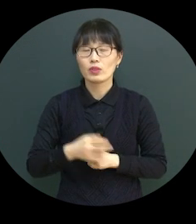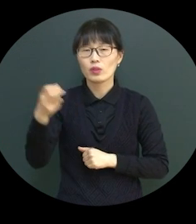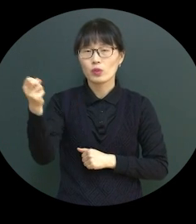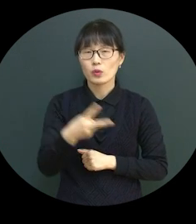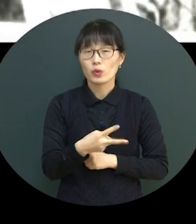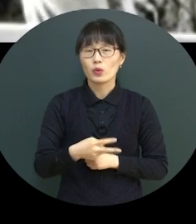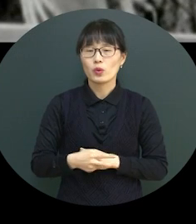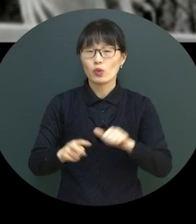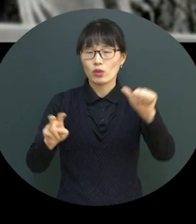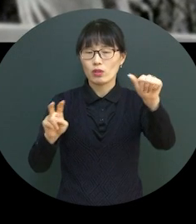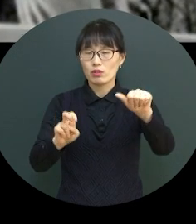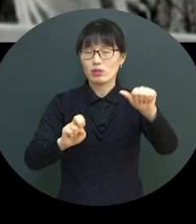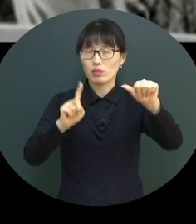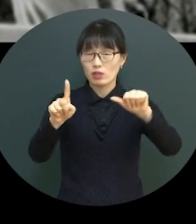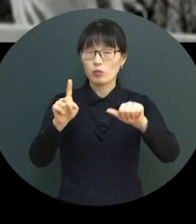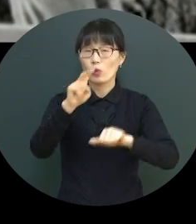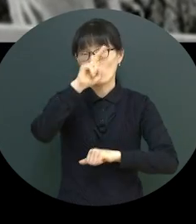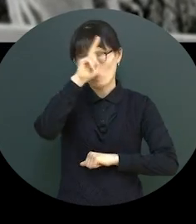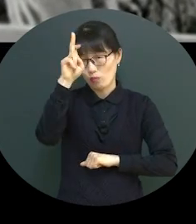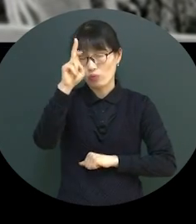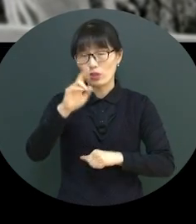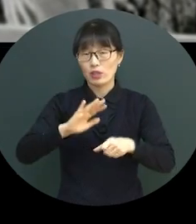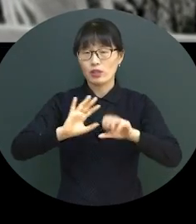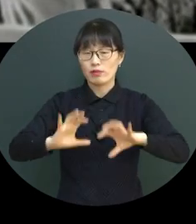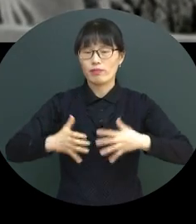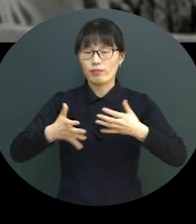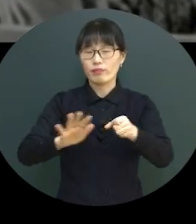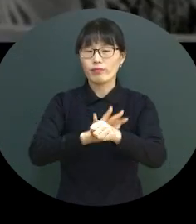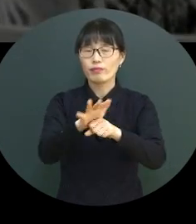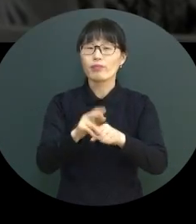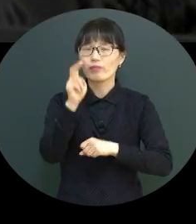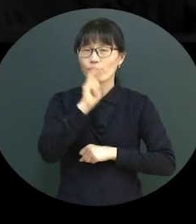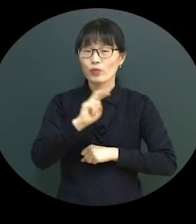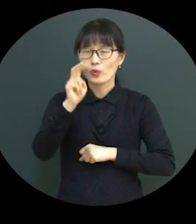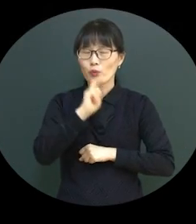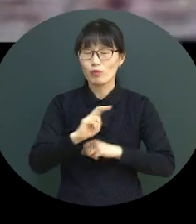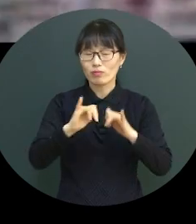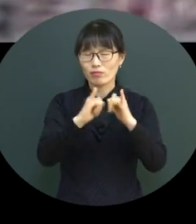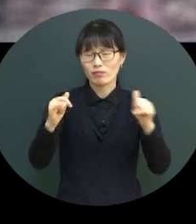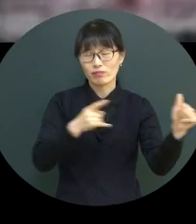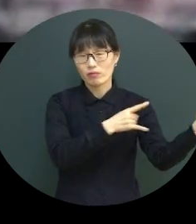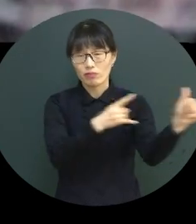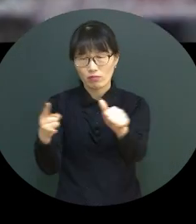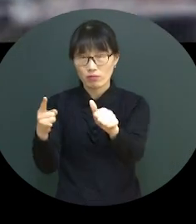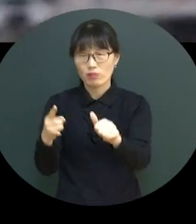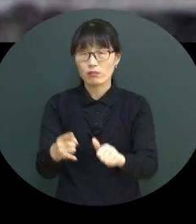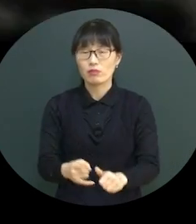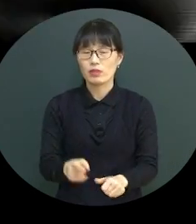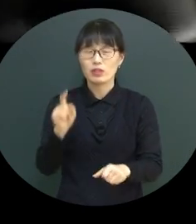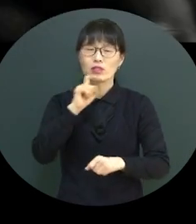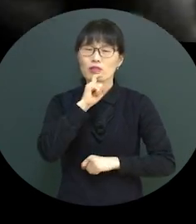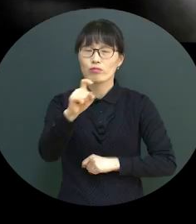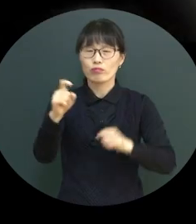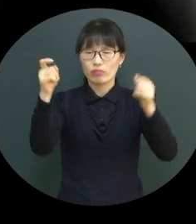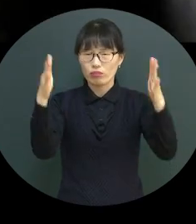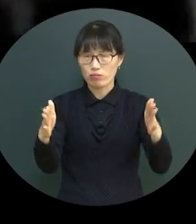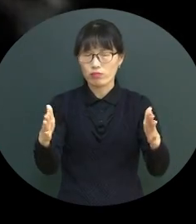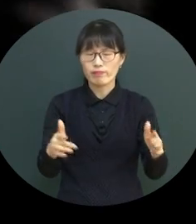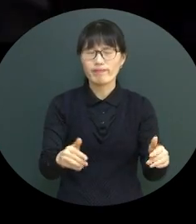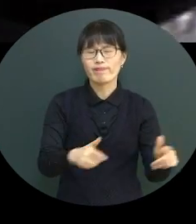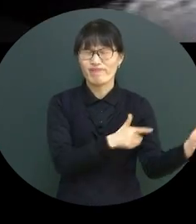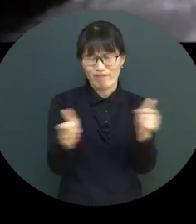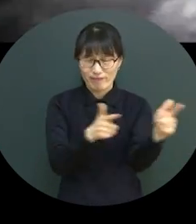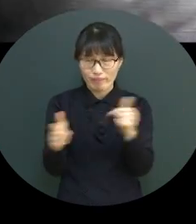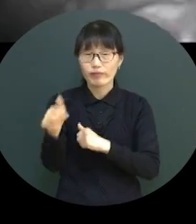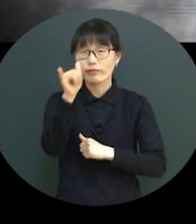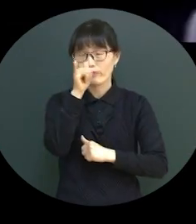그리고 21일 오후 정각에는 애국가를 신호로 금남로에 모인 시민들을 향해 10분간 집단 발포를